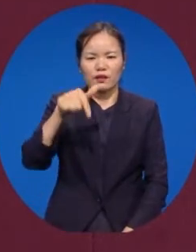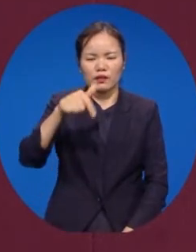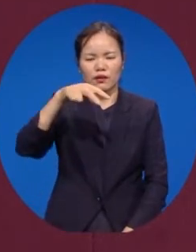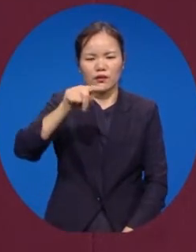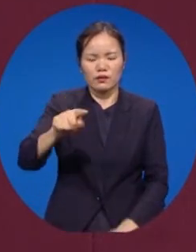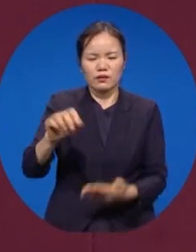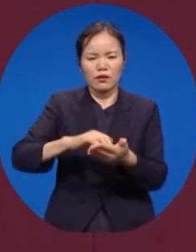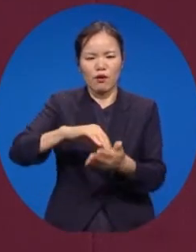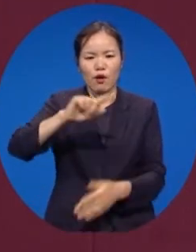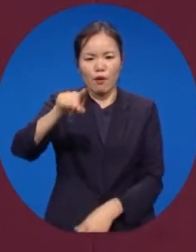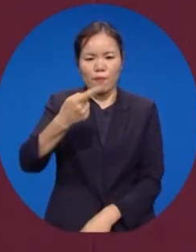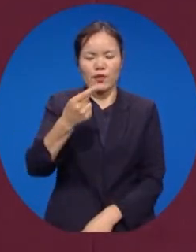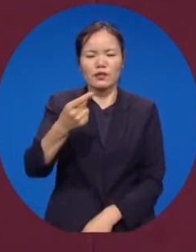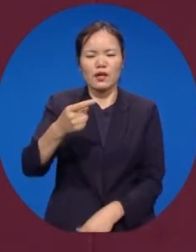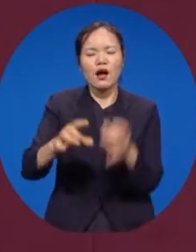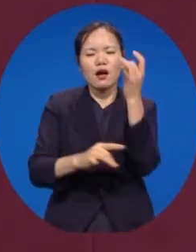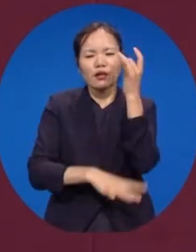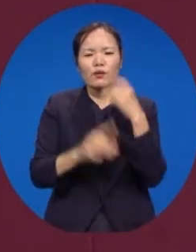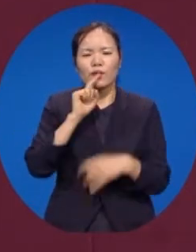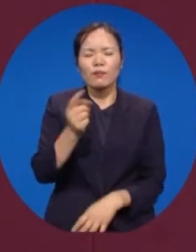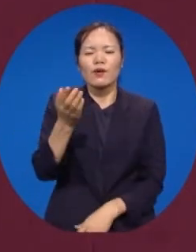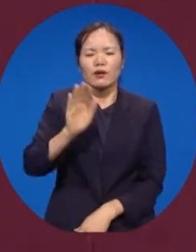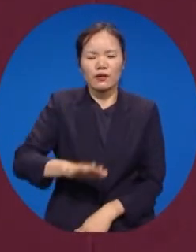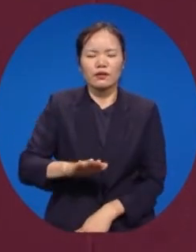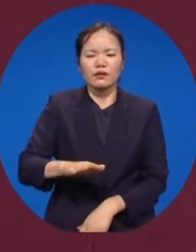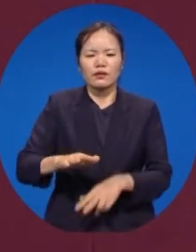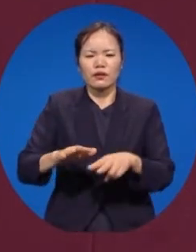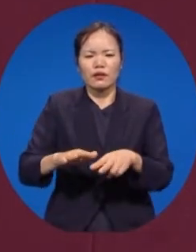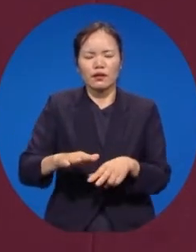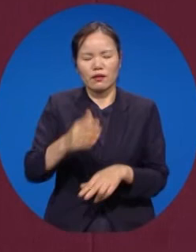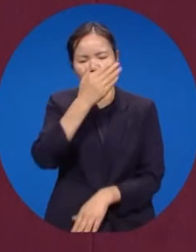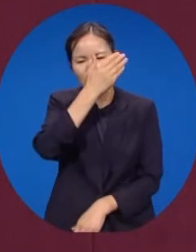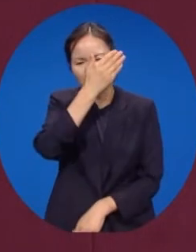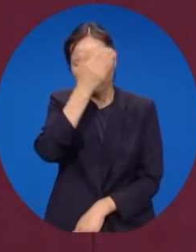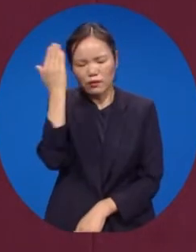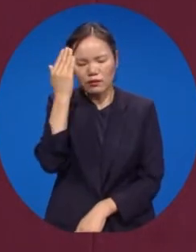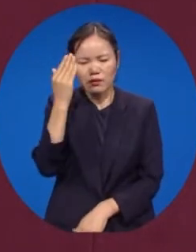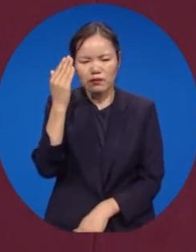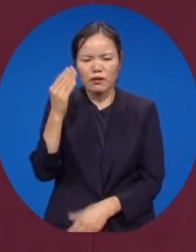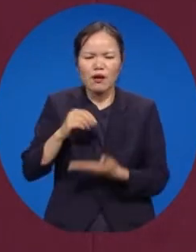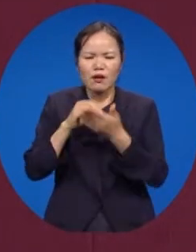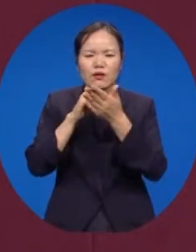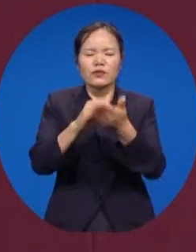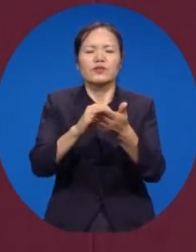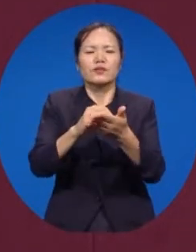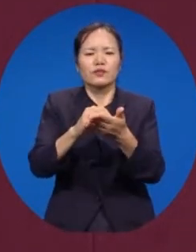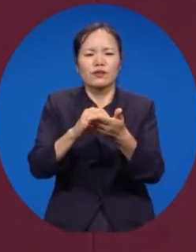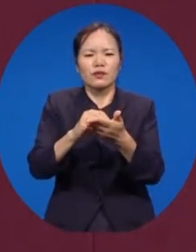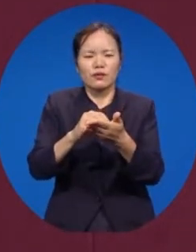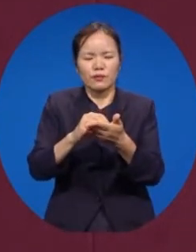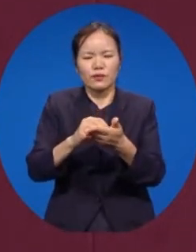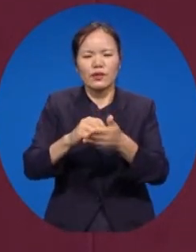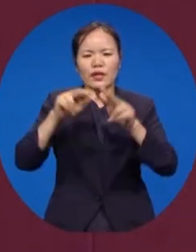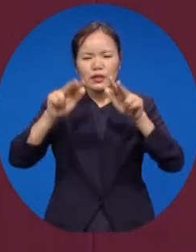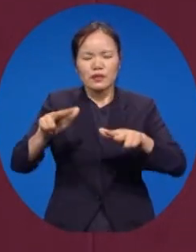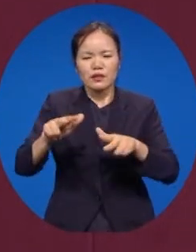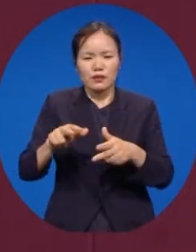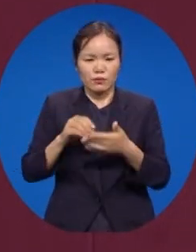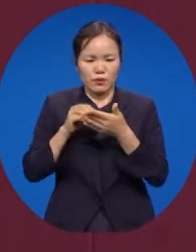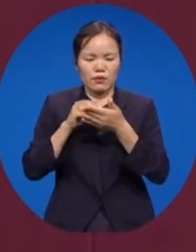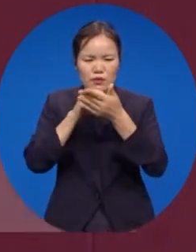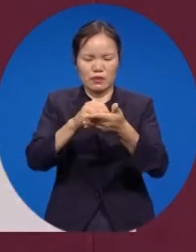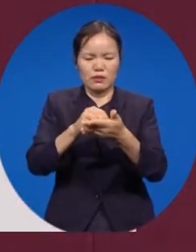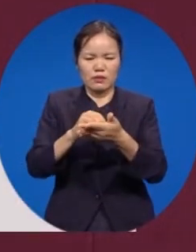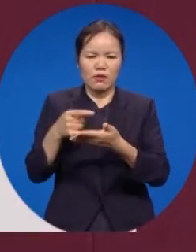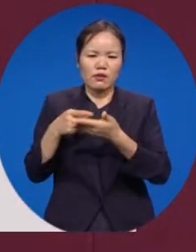기본이라던 청년들의 어려운 취업 환경이 급기야는 이력서 낼 곳조차 사라진 고용